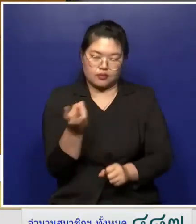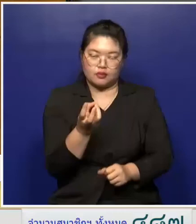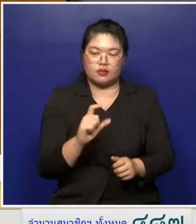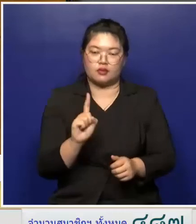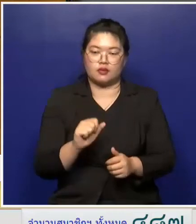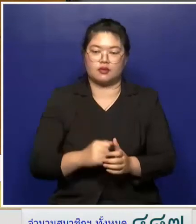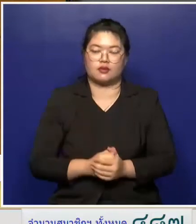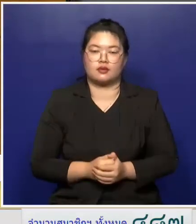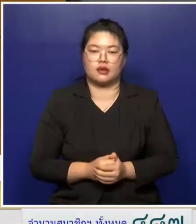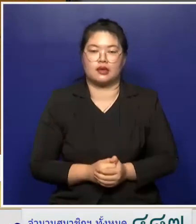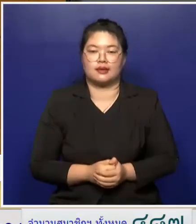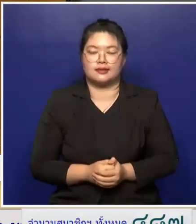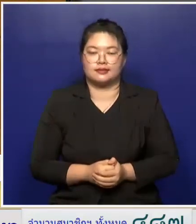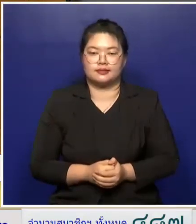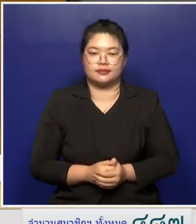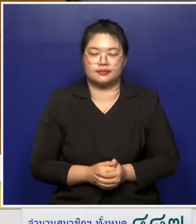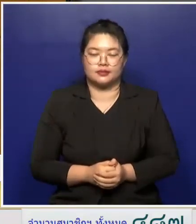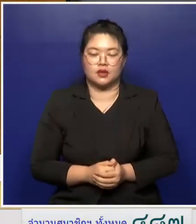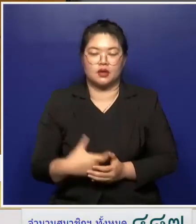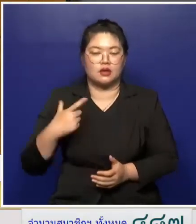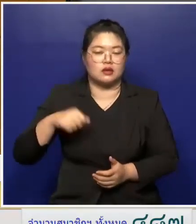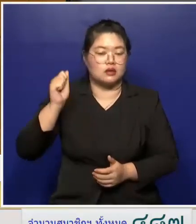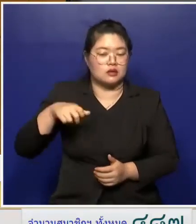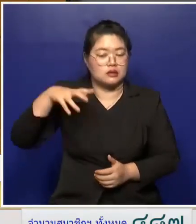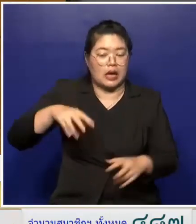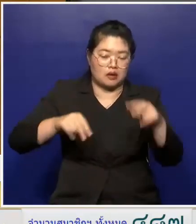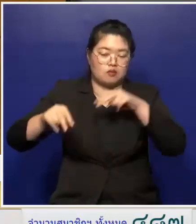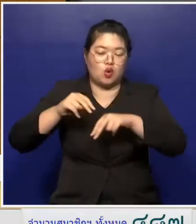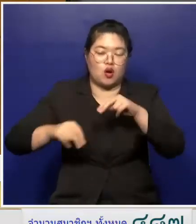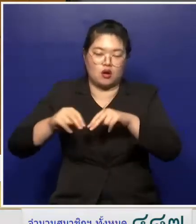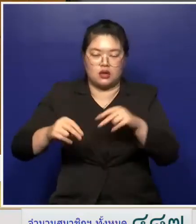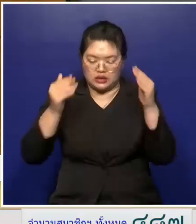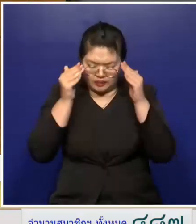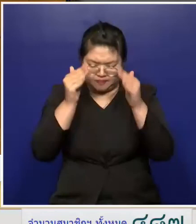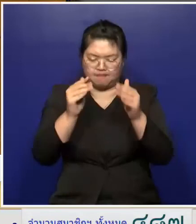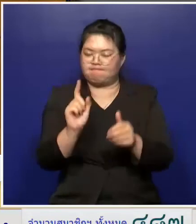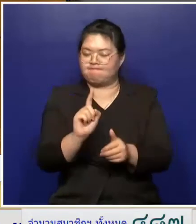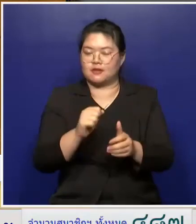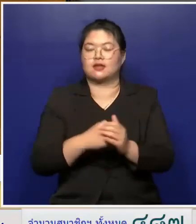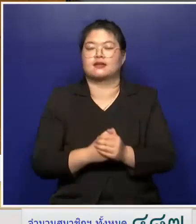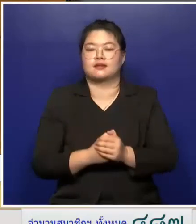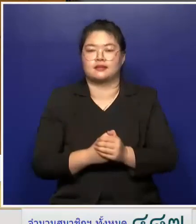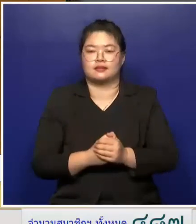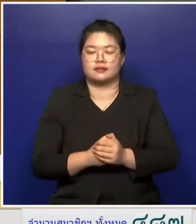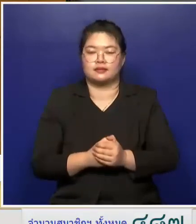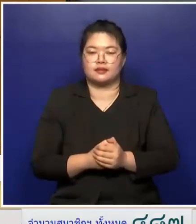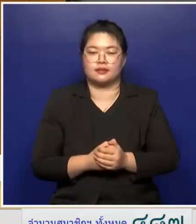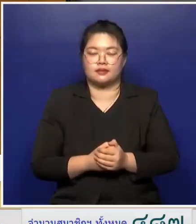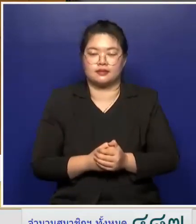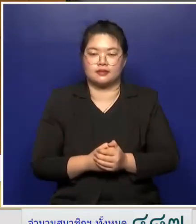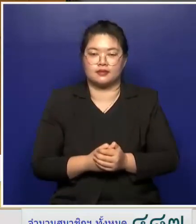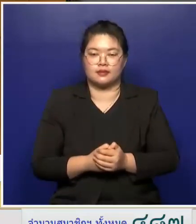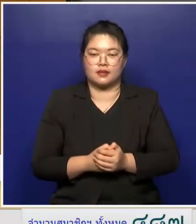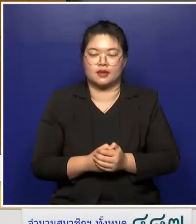ความตั้งใจของสารปะครองนะครัก็คือว่า...เราสงใจทจะให้สารปะครอง